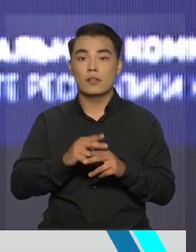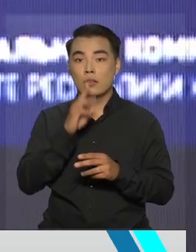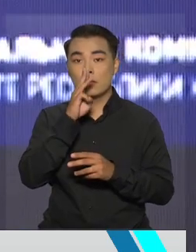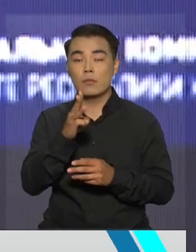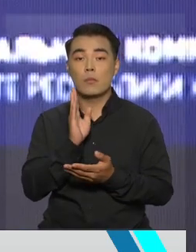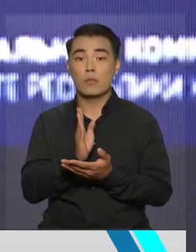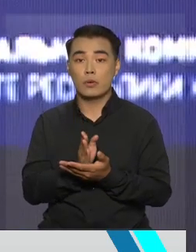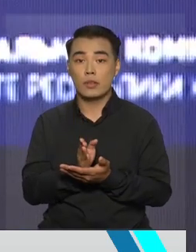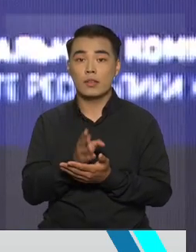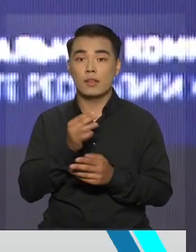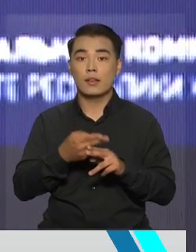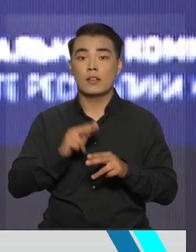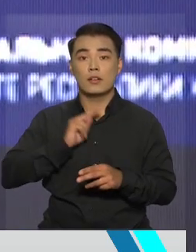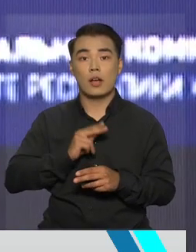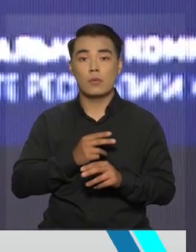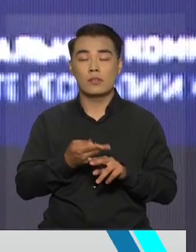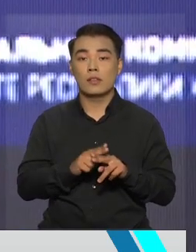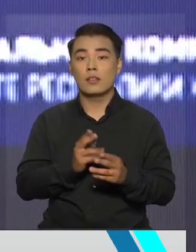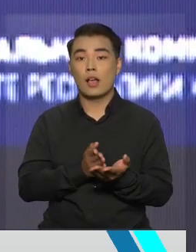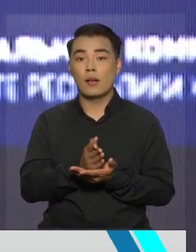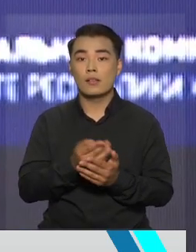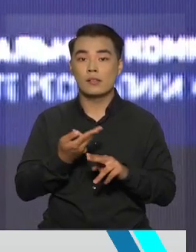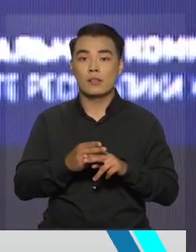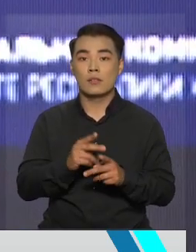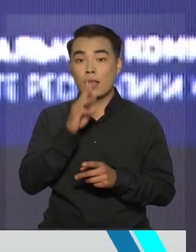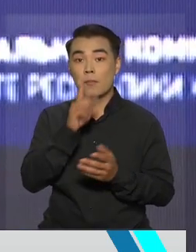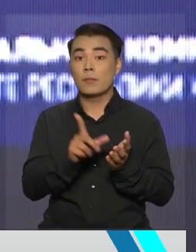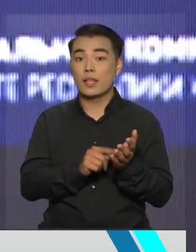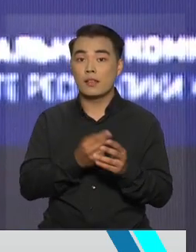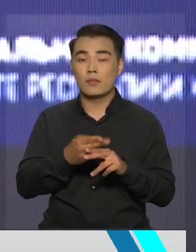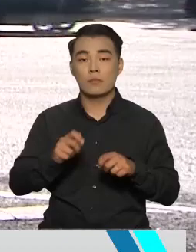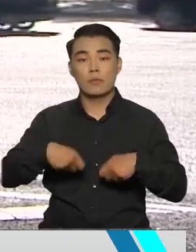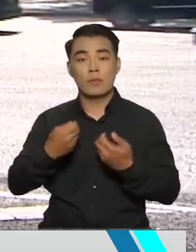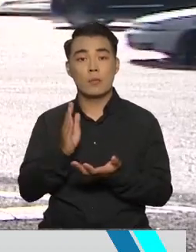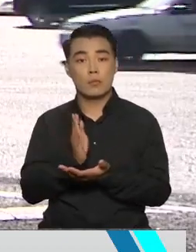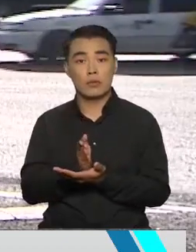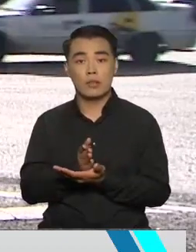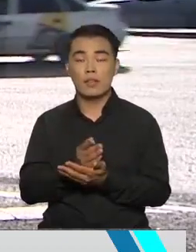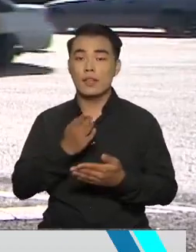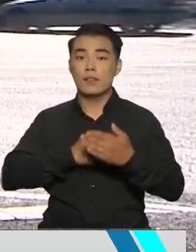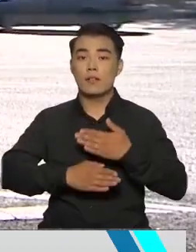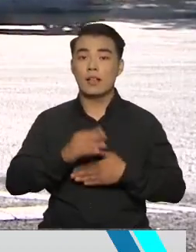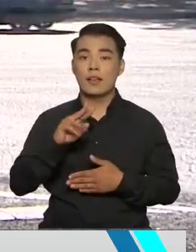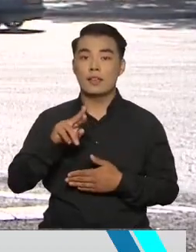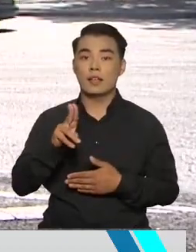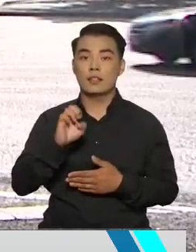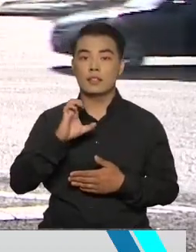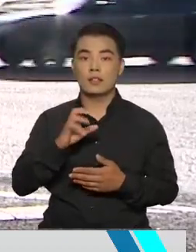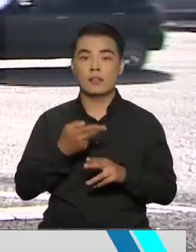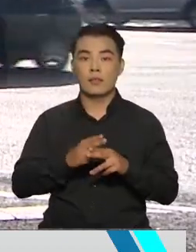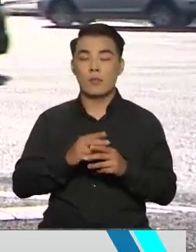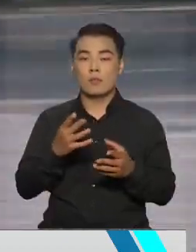төленеді және осы кірістен әлеуметтік төлемдер мен зейнетақы жарнасы аударылады. Мүгедектер Яндекс такси қызметін пайдалана